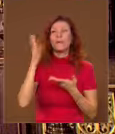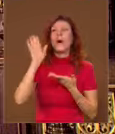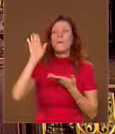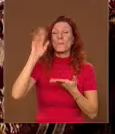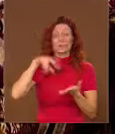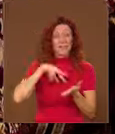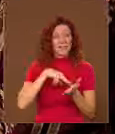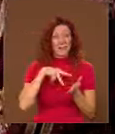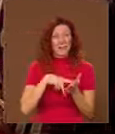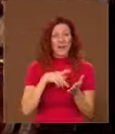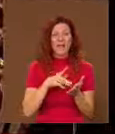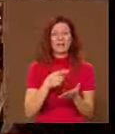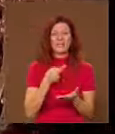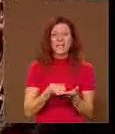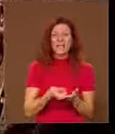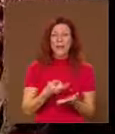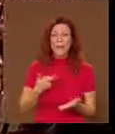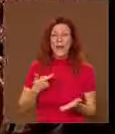и спасението на човешкия род.